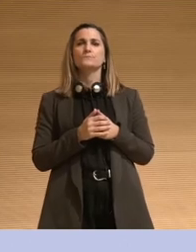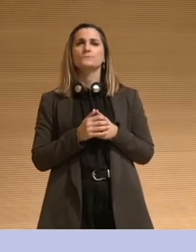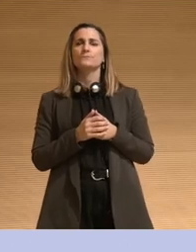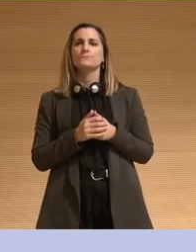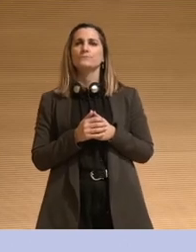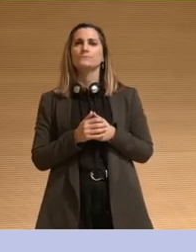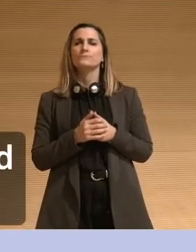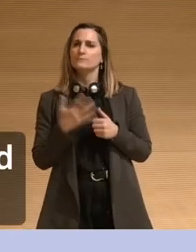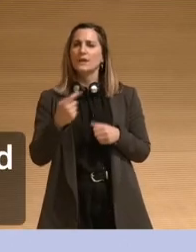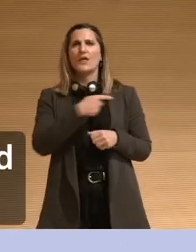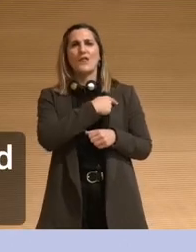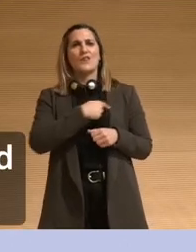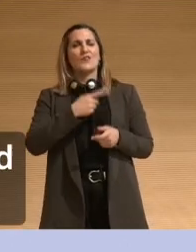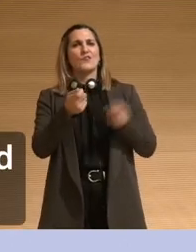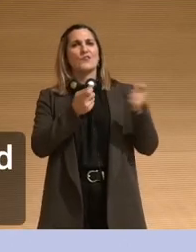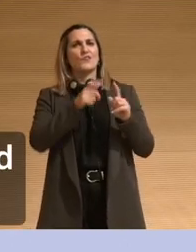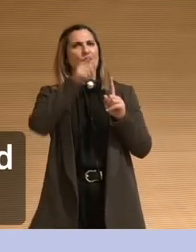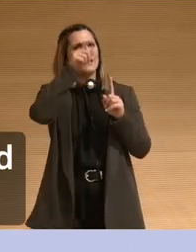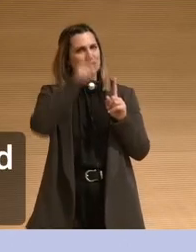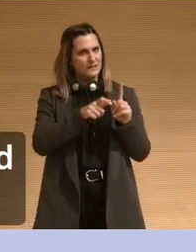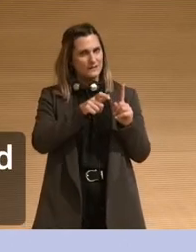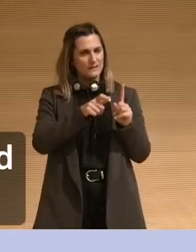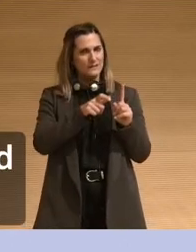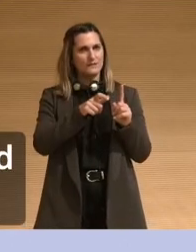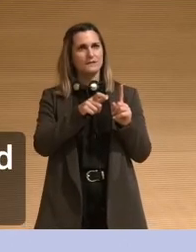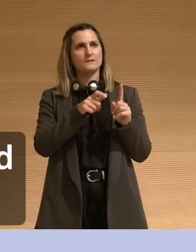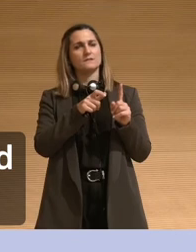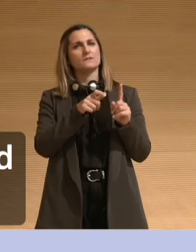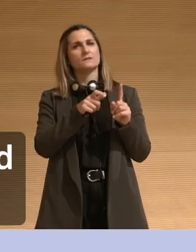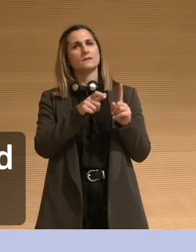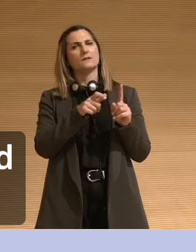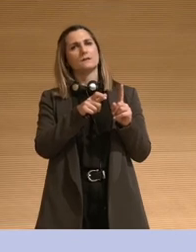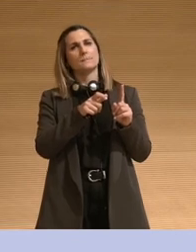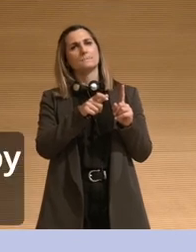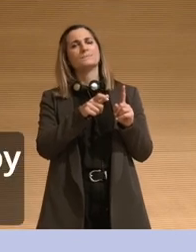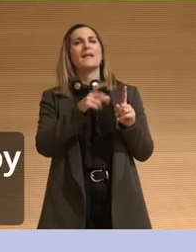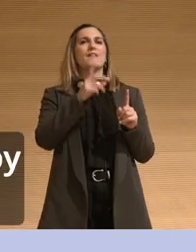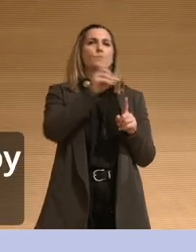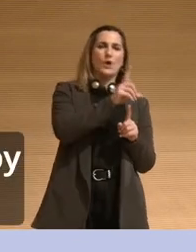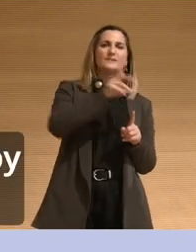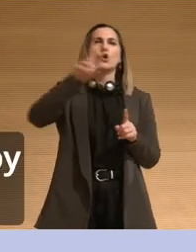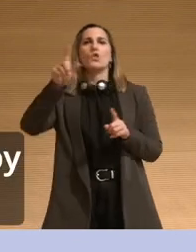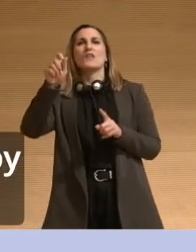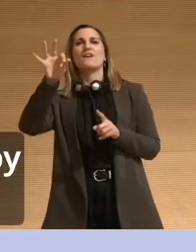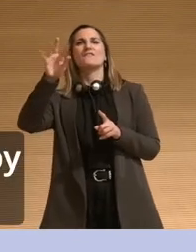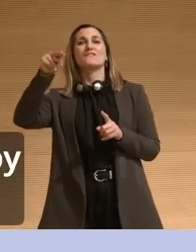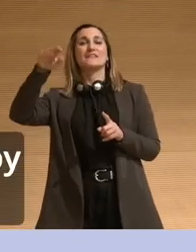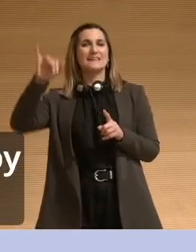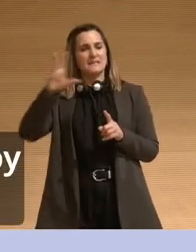υπάρχει διοικητής μεν κοινός με το ψυχιατρίο του Δαφνιού, αλλά